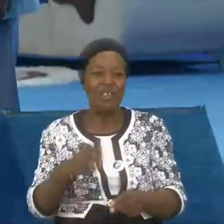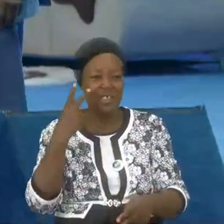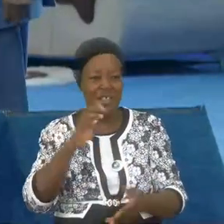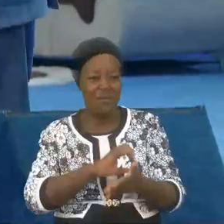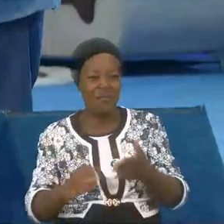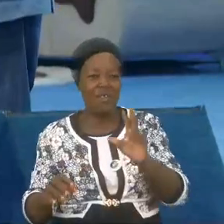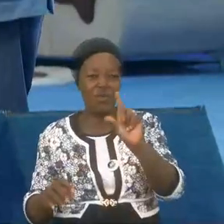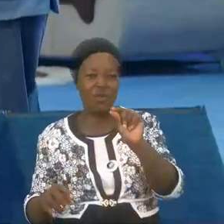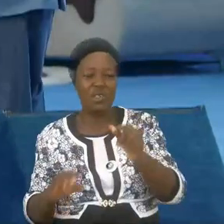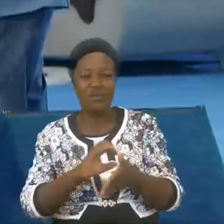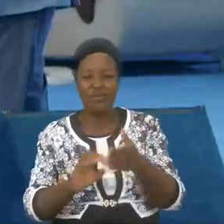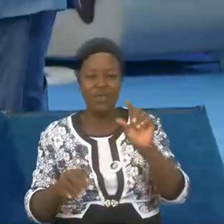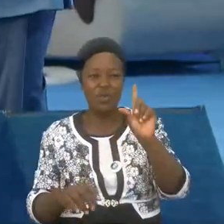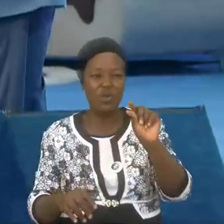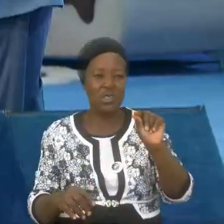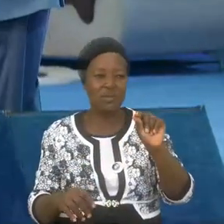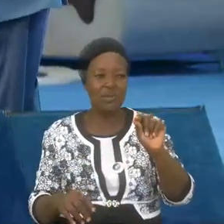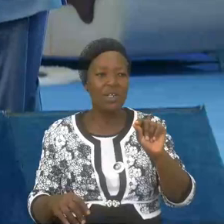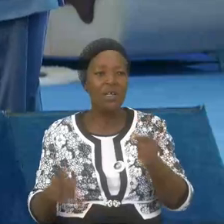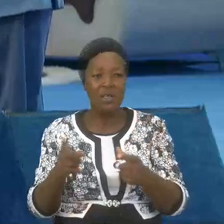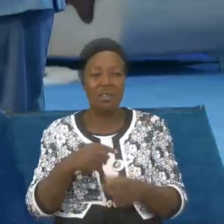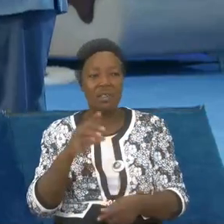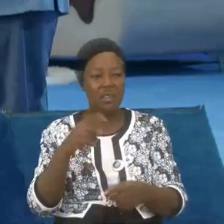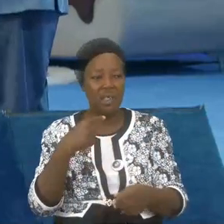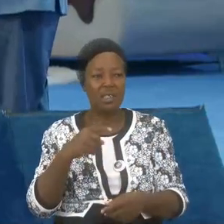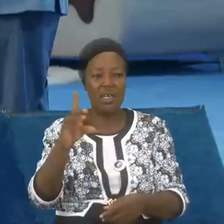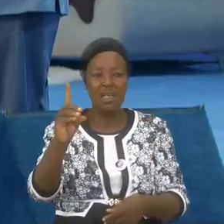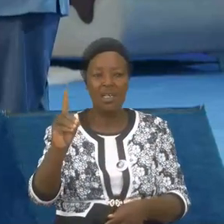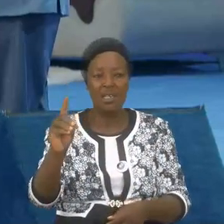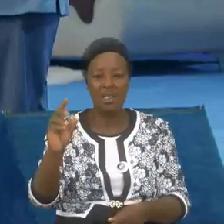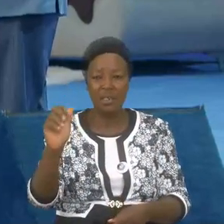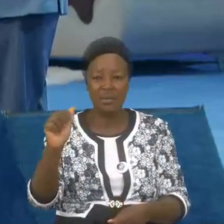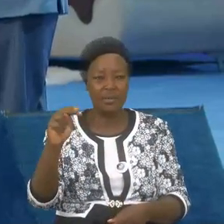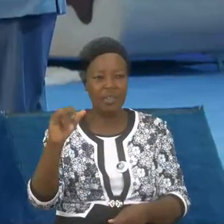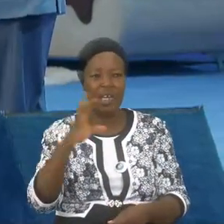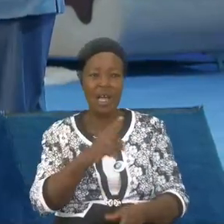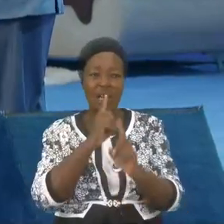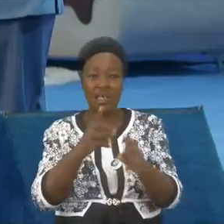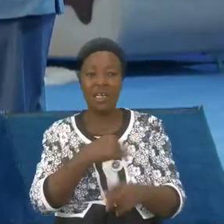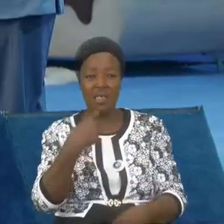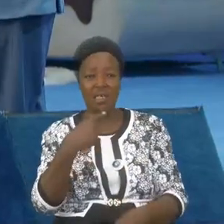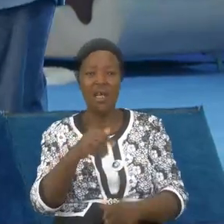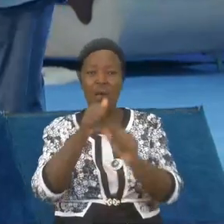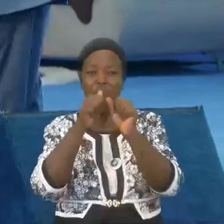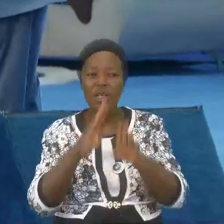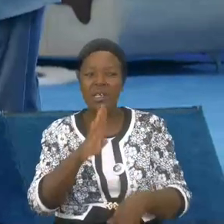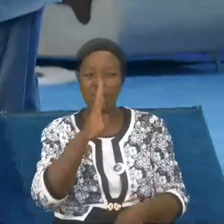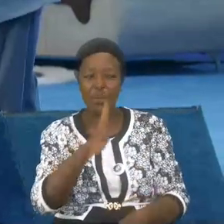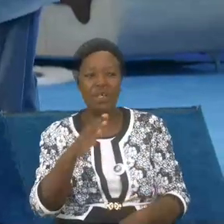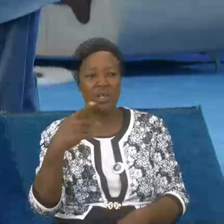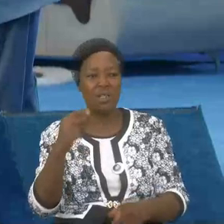20 là-bas, verset 20, Daniel prit la parole et dit, « Béni soit le nom de